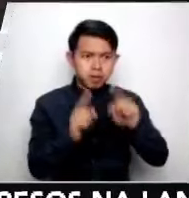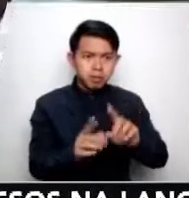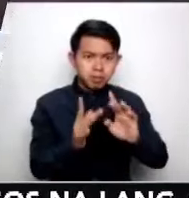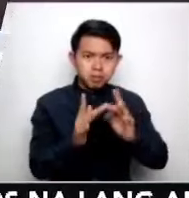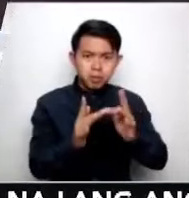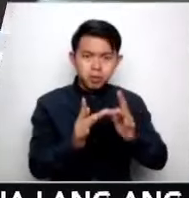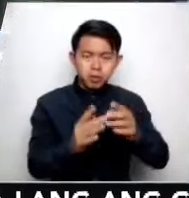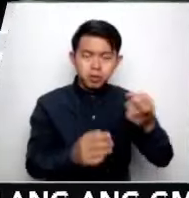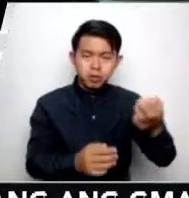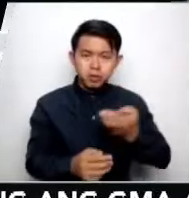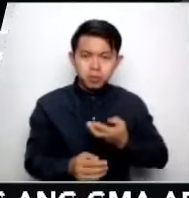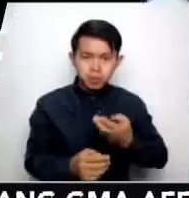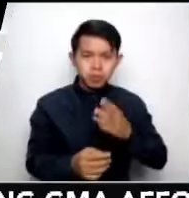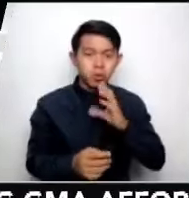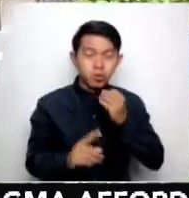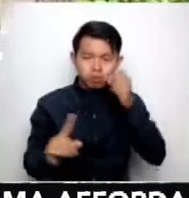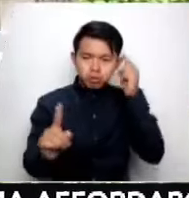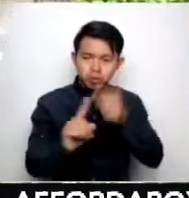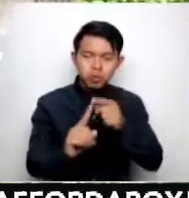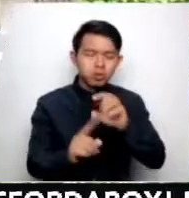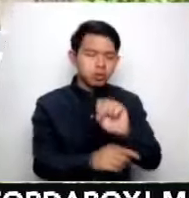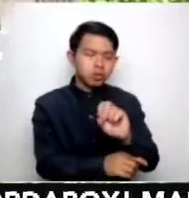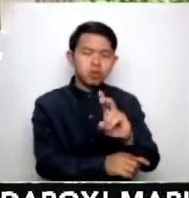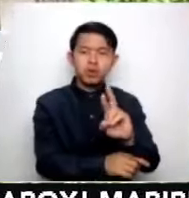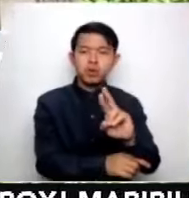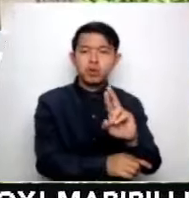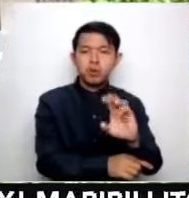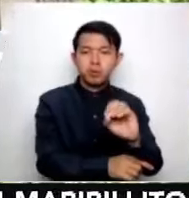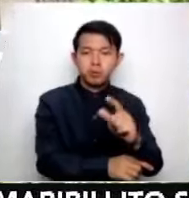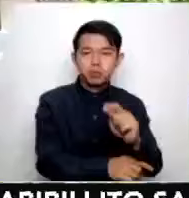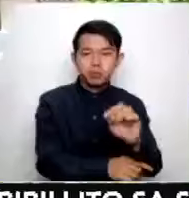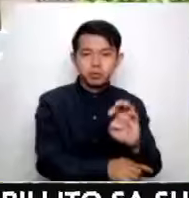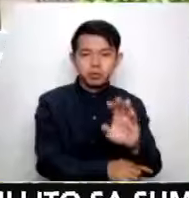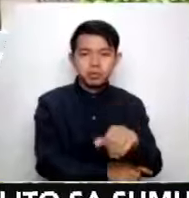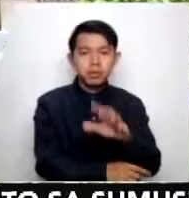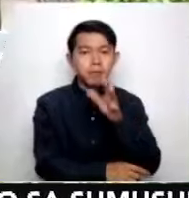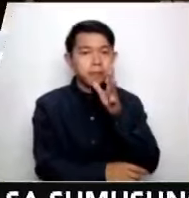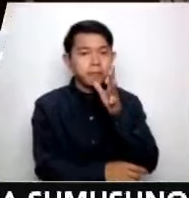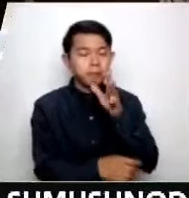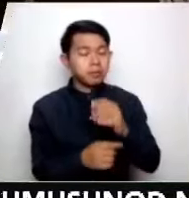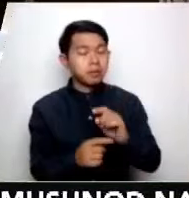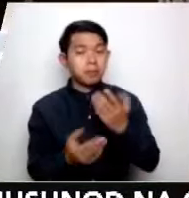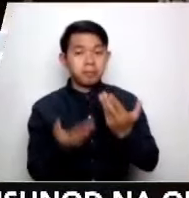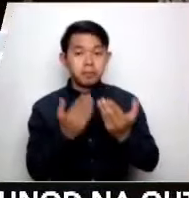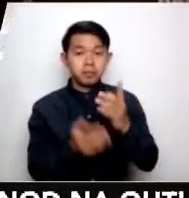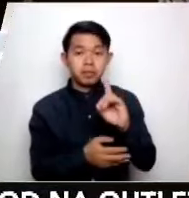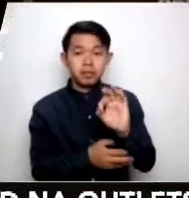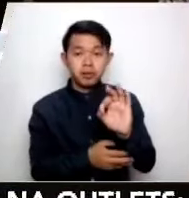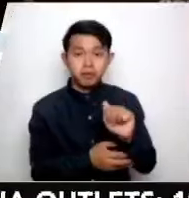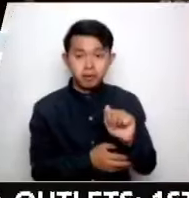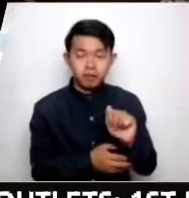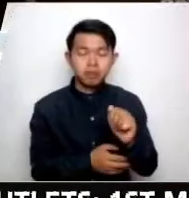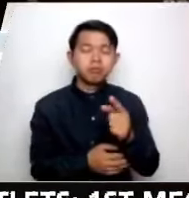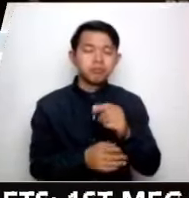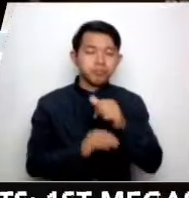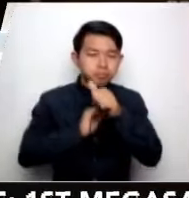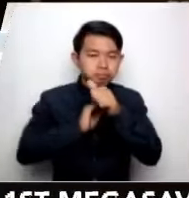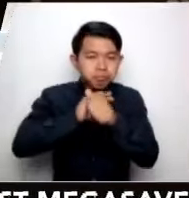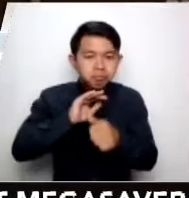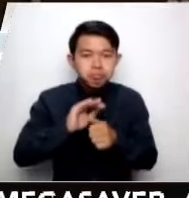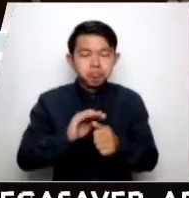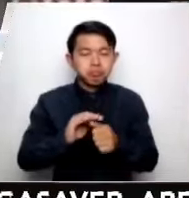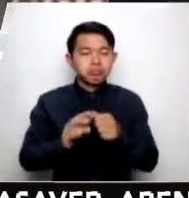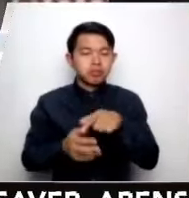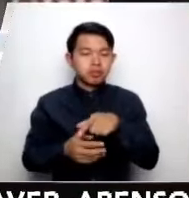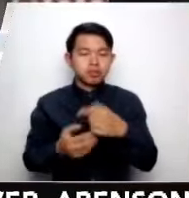tumatarget ng surrogate mothers kaya kutob ng DFA ikinukubli sa mga normal na trabaho ang alok online para may